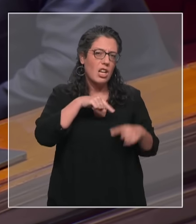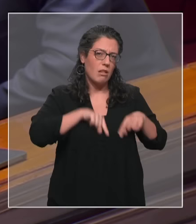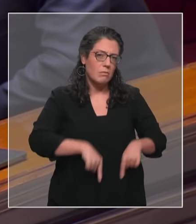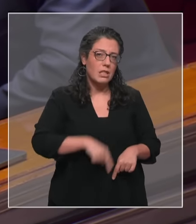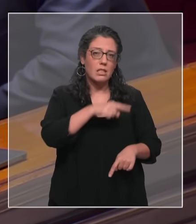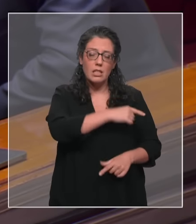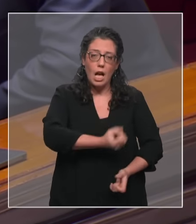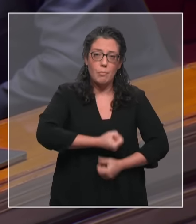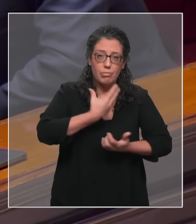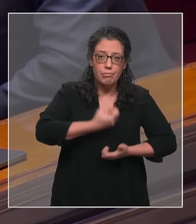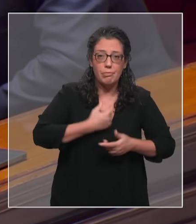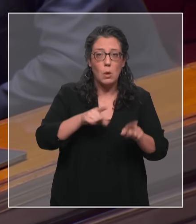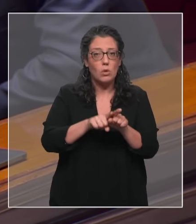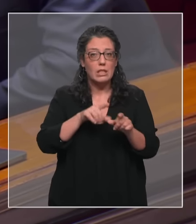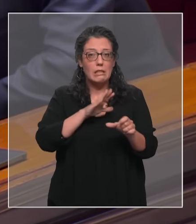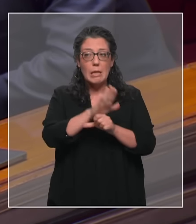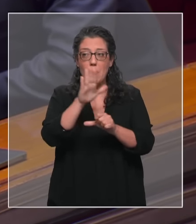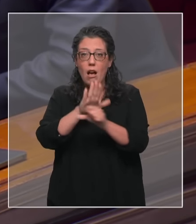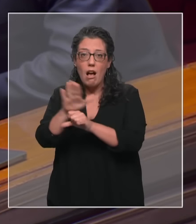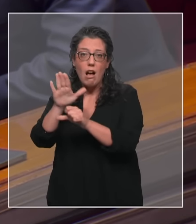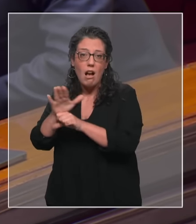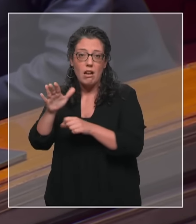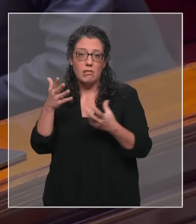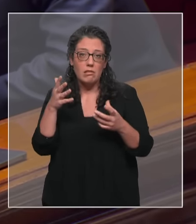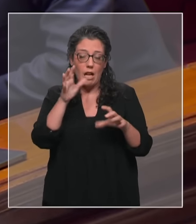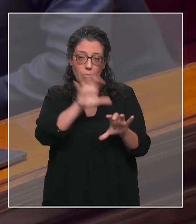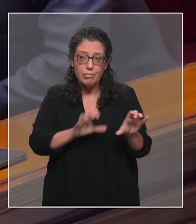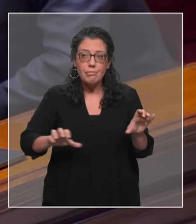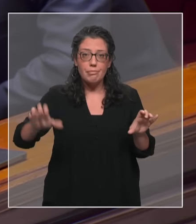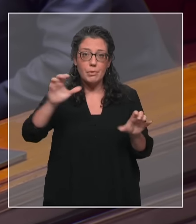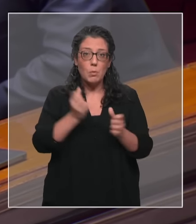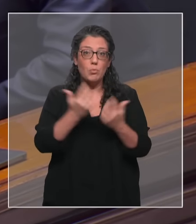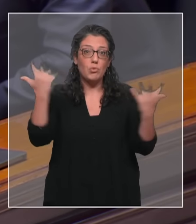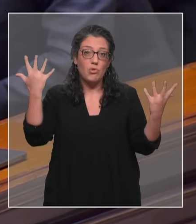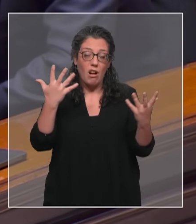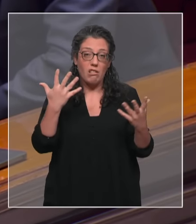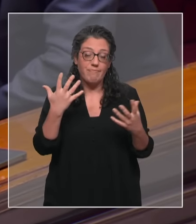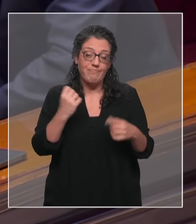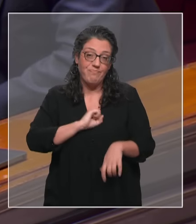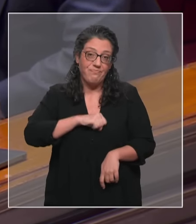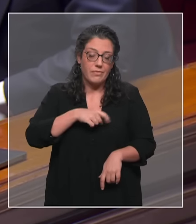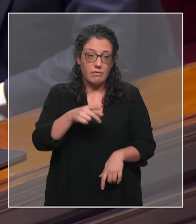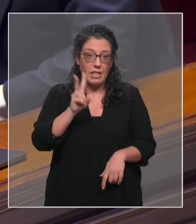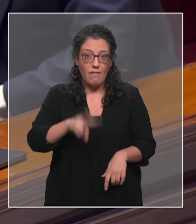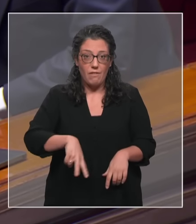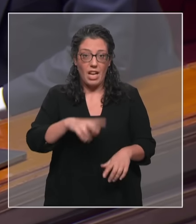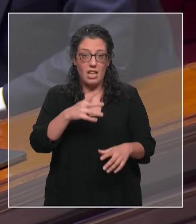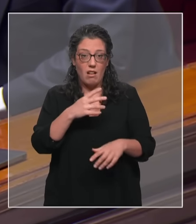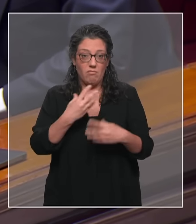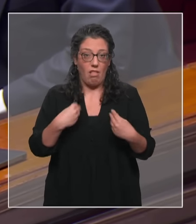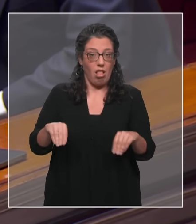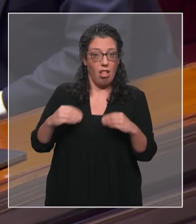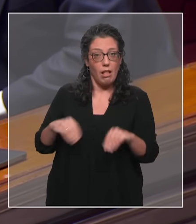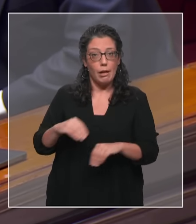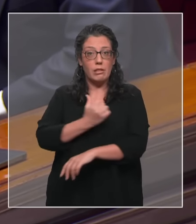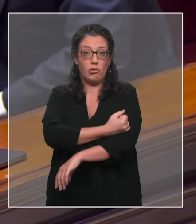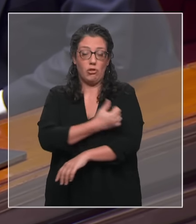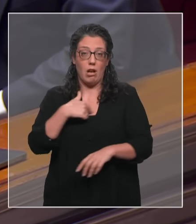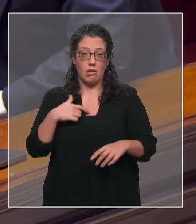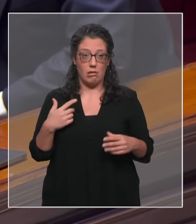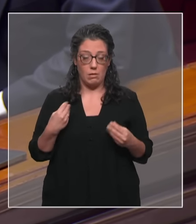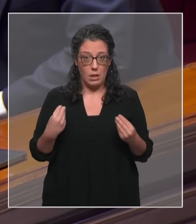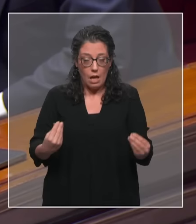déplacer dans plusieurs, malheureusement, parties de notre territoire où ces drames ont fait des ravages, où ce narcotrafic a apporté son